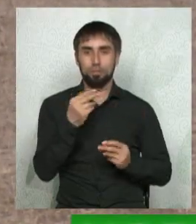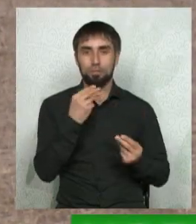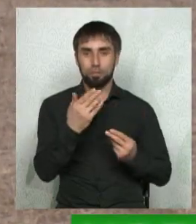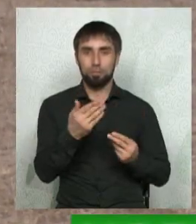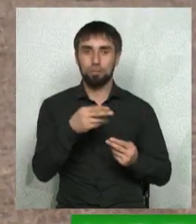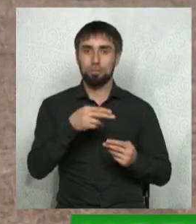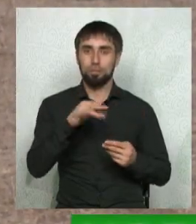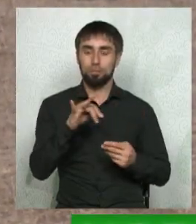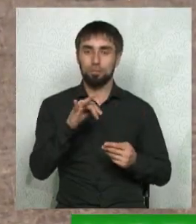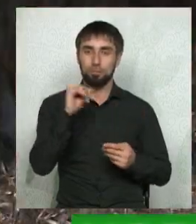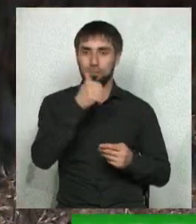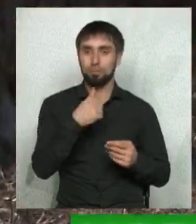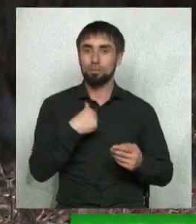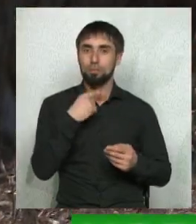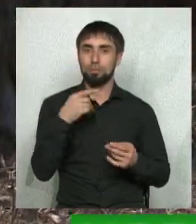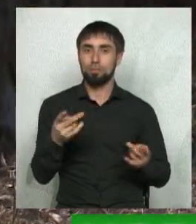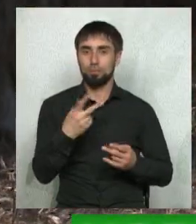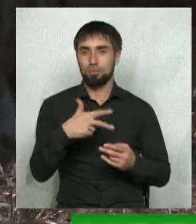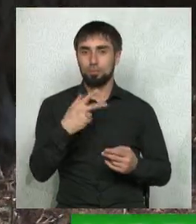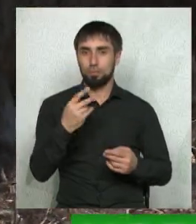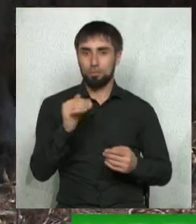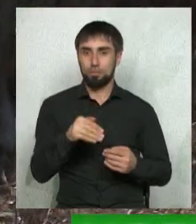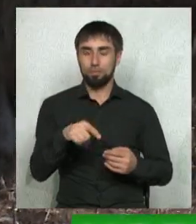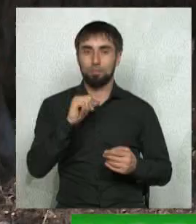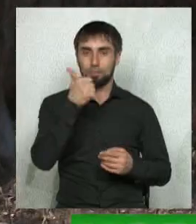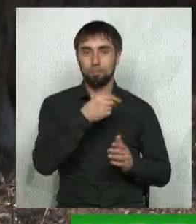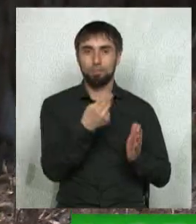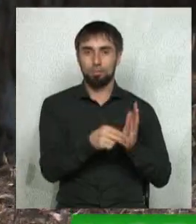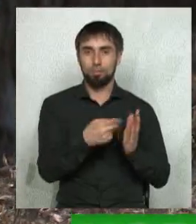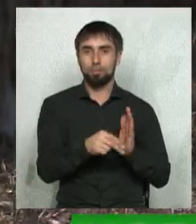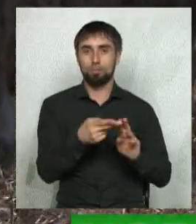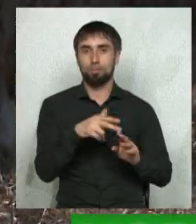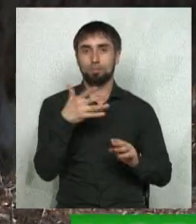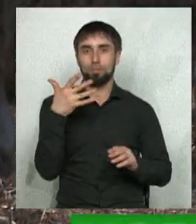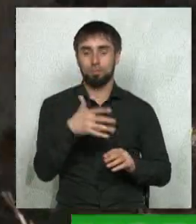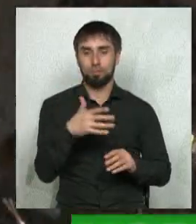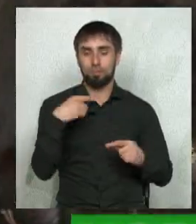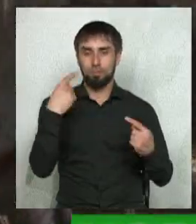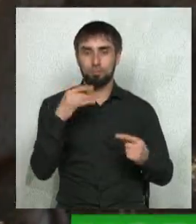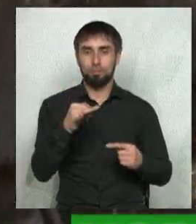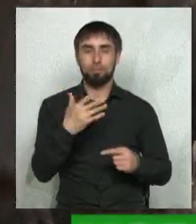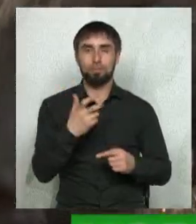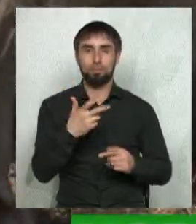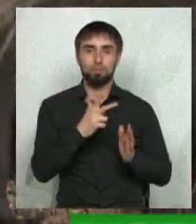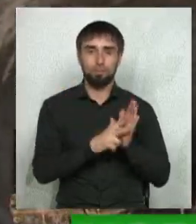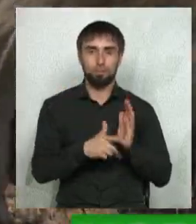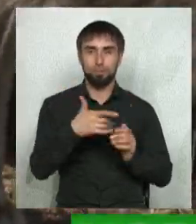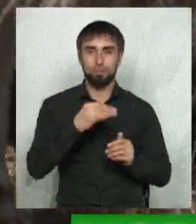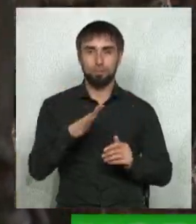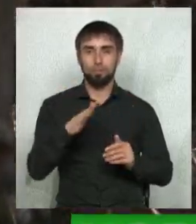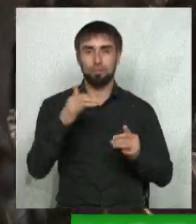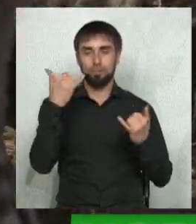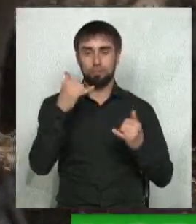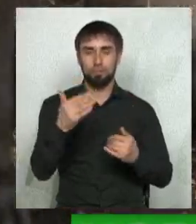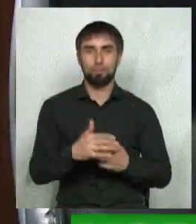продукции. При годовой потребности 32 тысячи. В этом году закуплено около 5000 овец и 380 голов